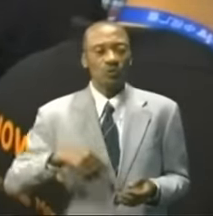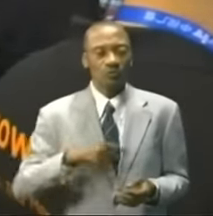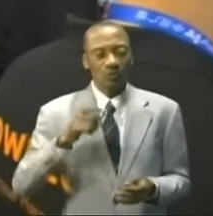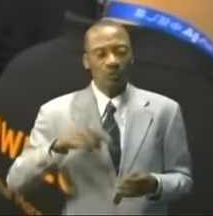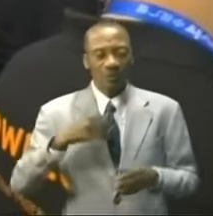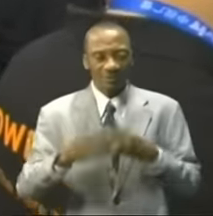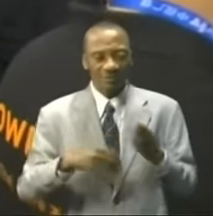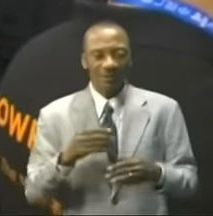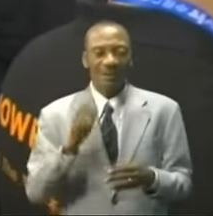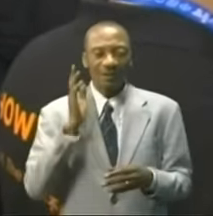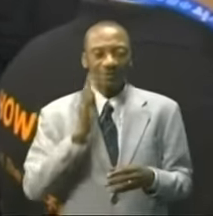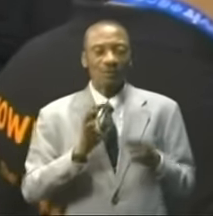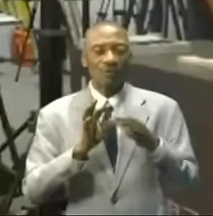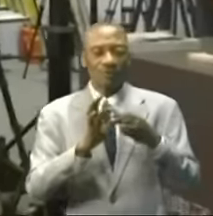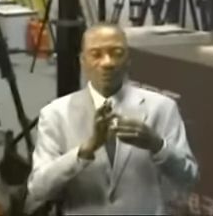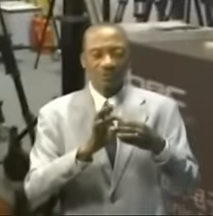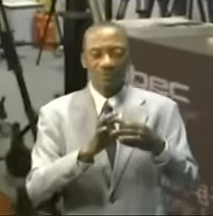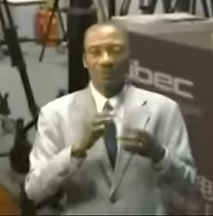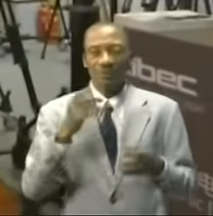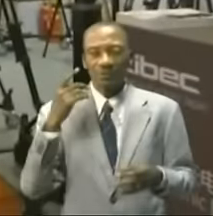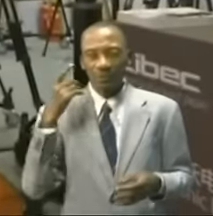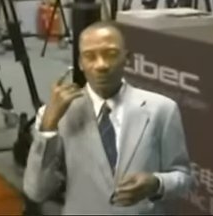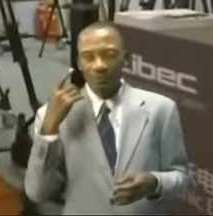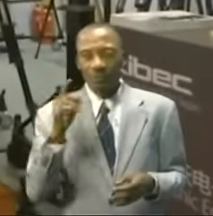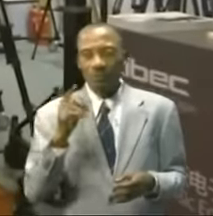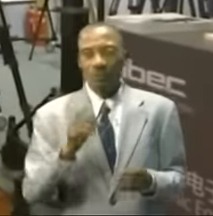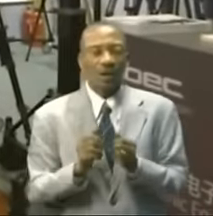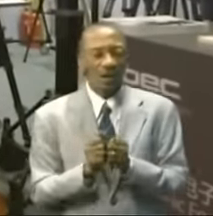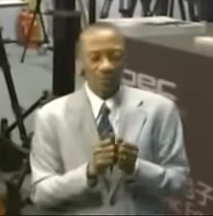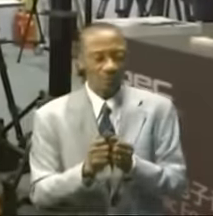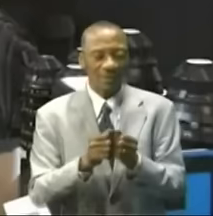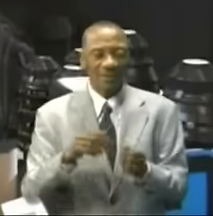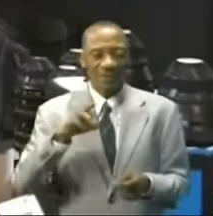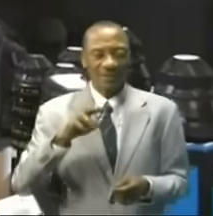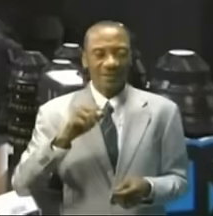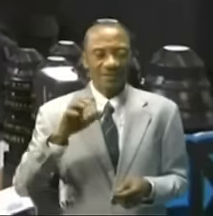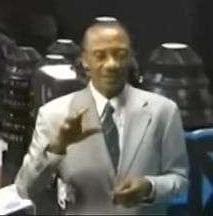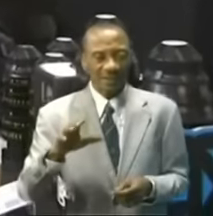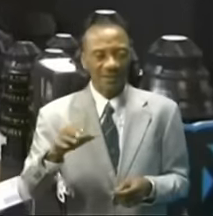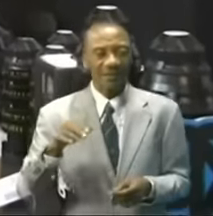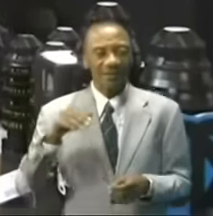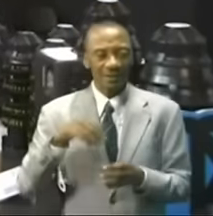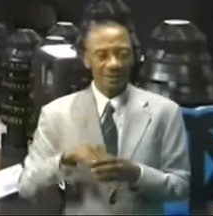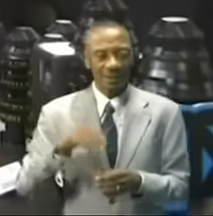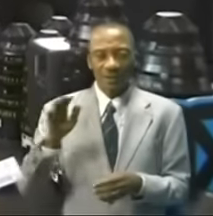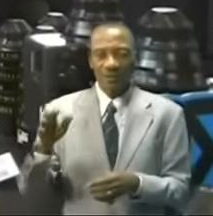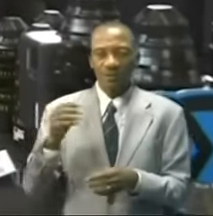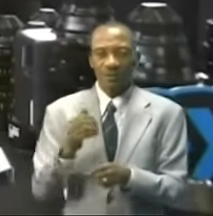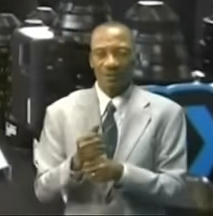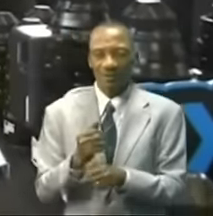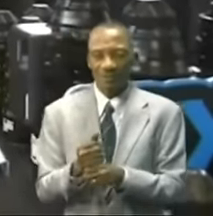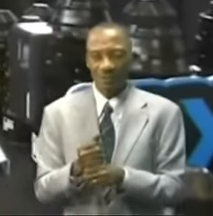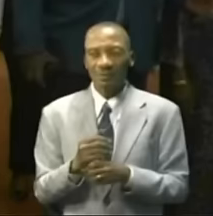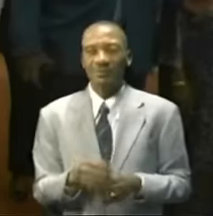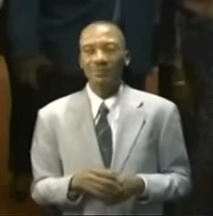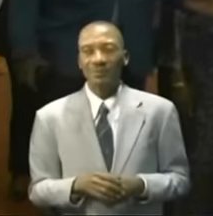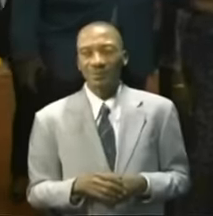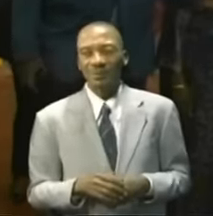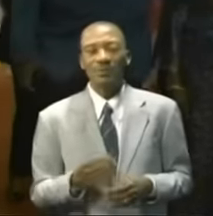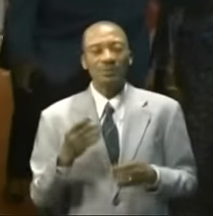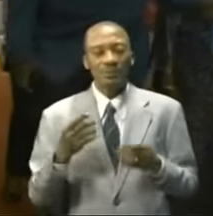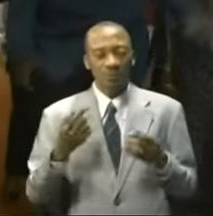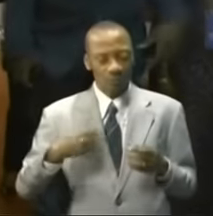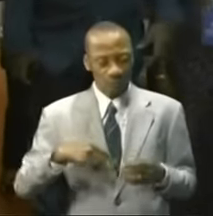en charge de la communication et médias accompagnés de leur délégation étaient au site de Beijing International Radio TV et Film,